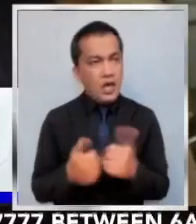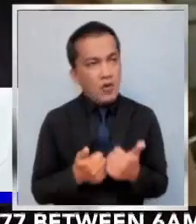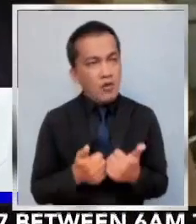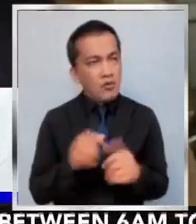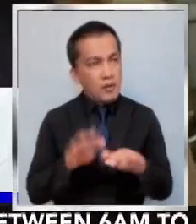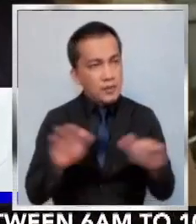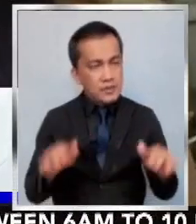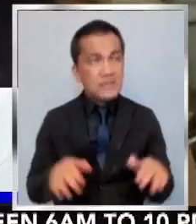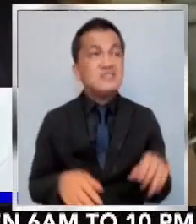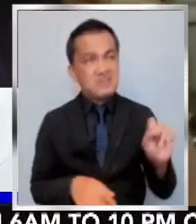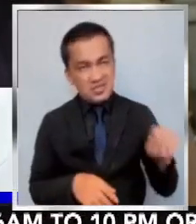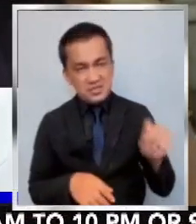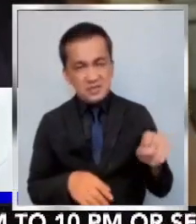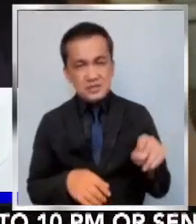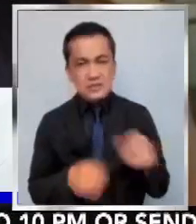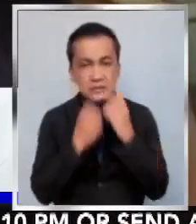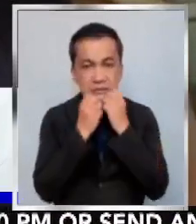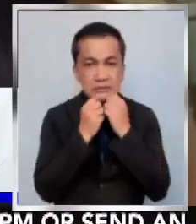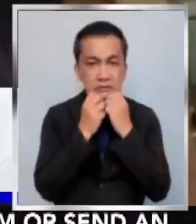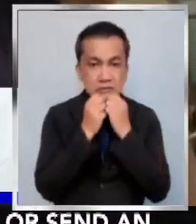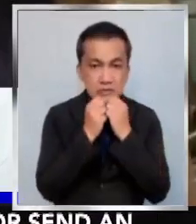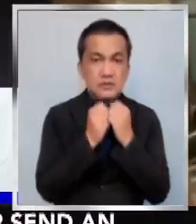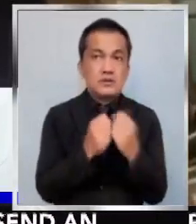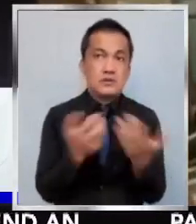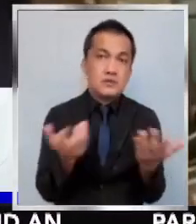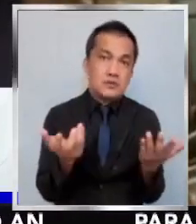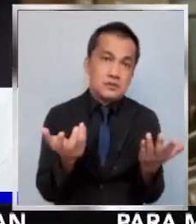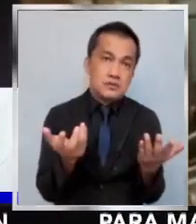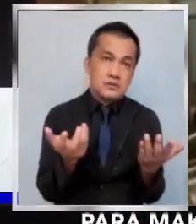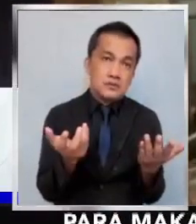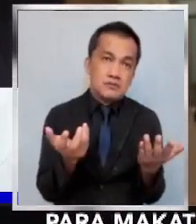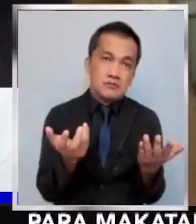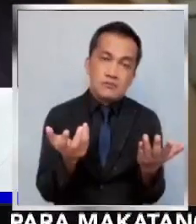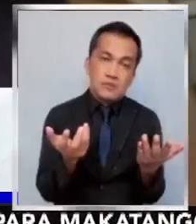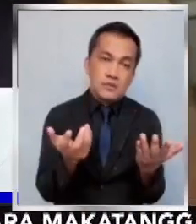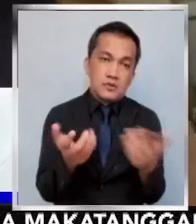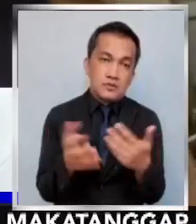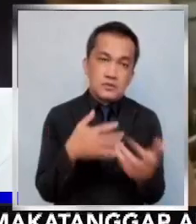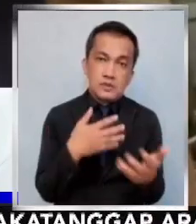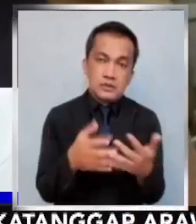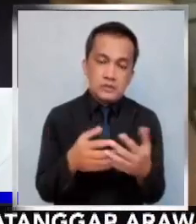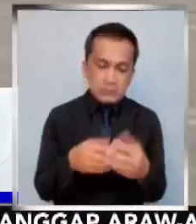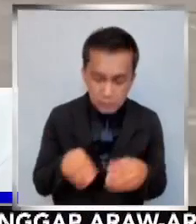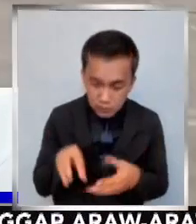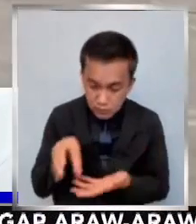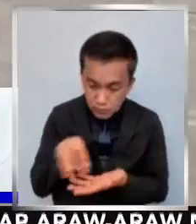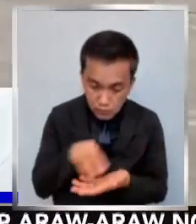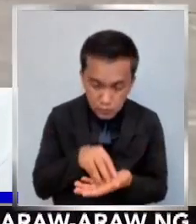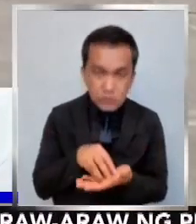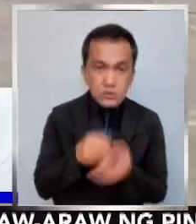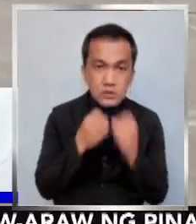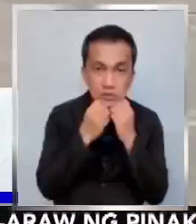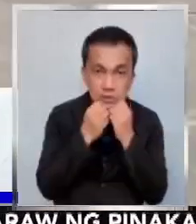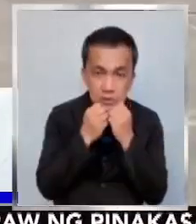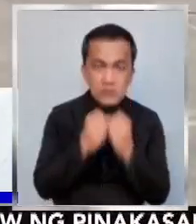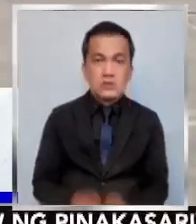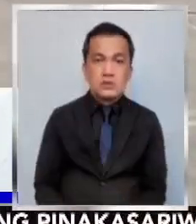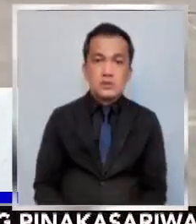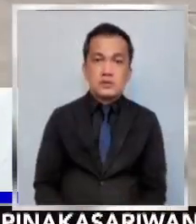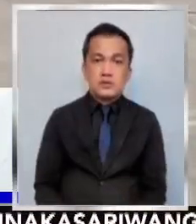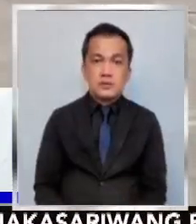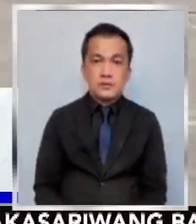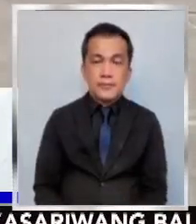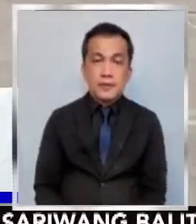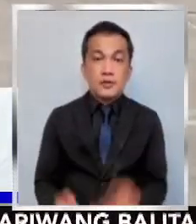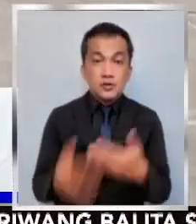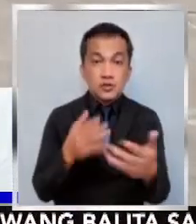nga po, pinagkakasya na lang po yung mga, yung kung anong meron po, pinagkakasya-kasya na lang. Kahit ang mga pasahero